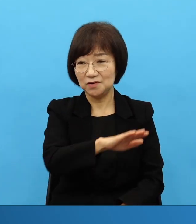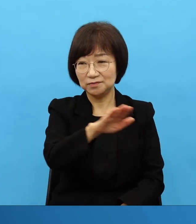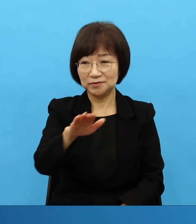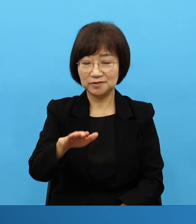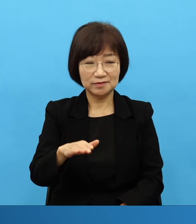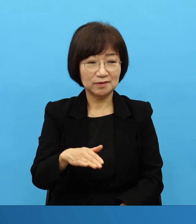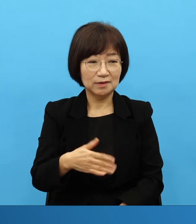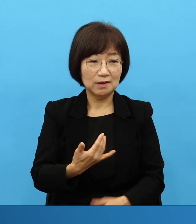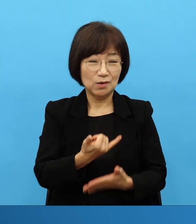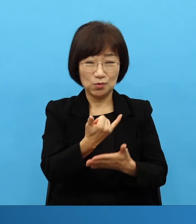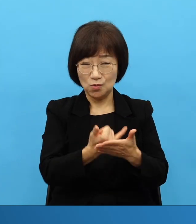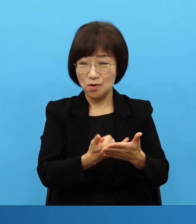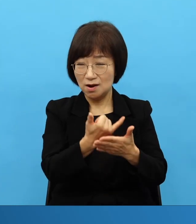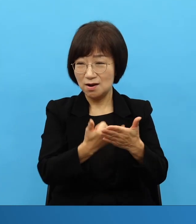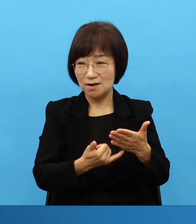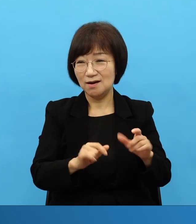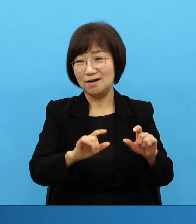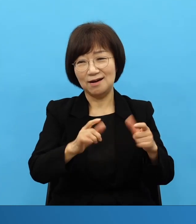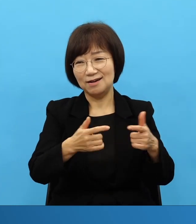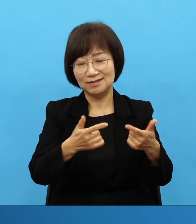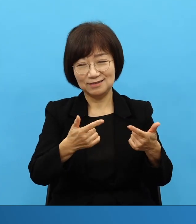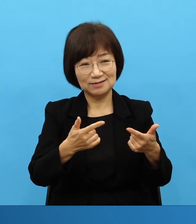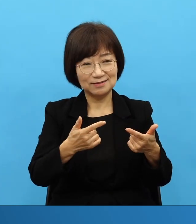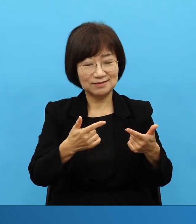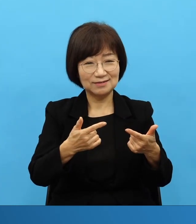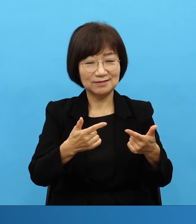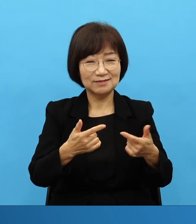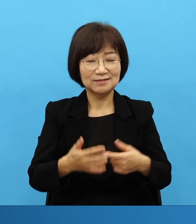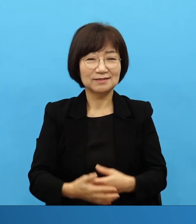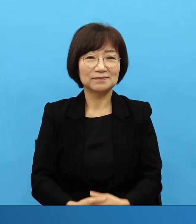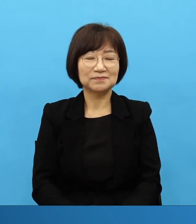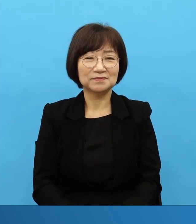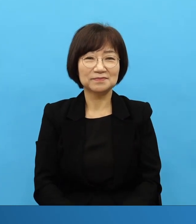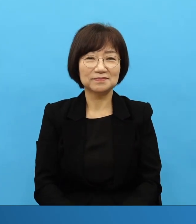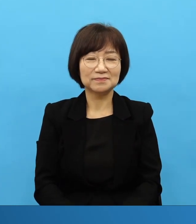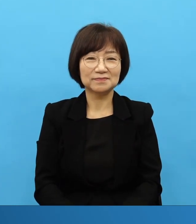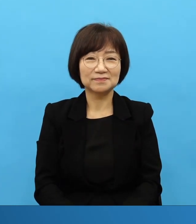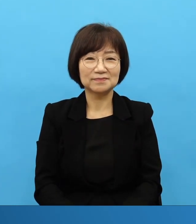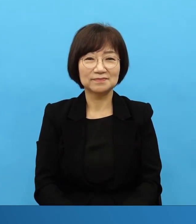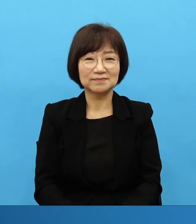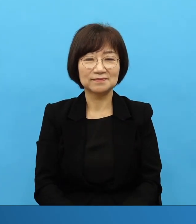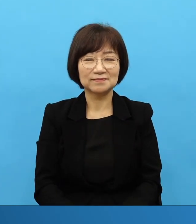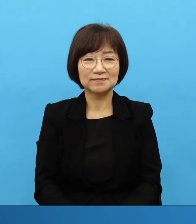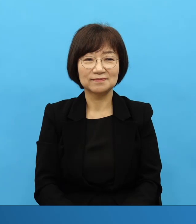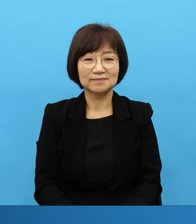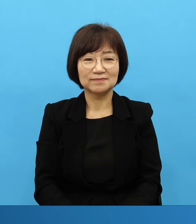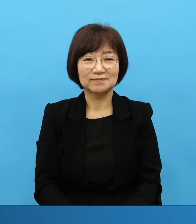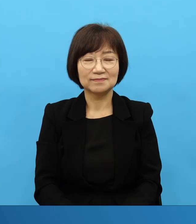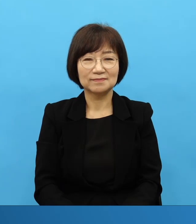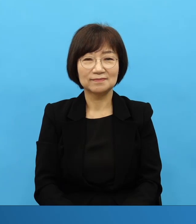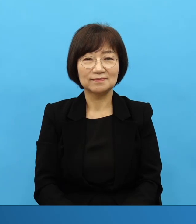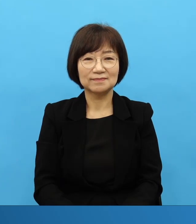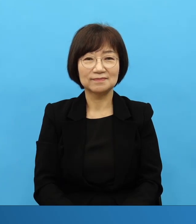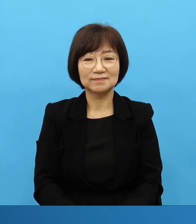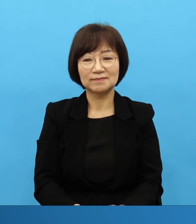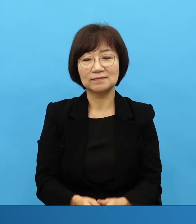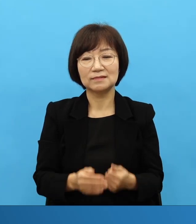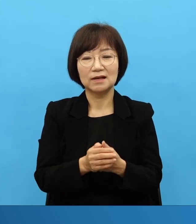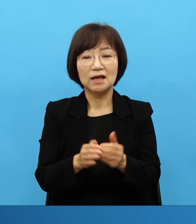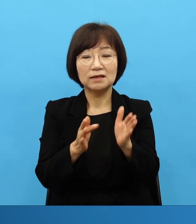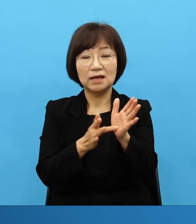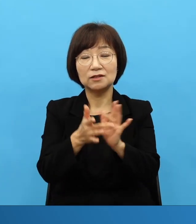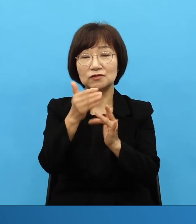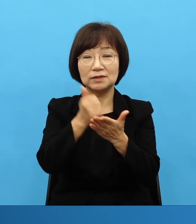to live or die. These are words of orphans. You are not orphans. 그래서 야고보서 40일 동안 하나님의 나라 일을 설명하시고